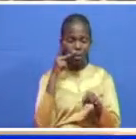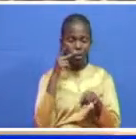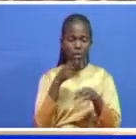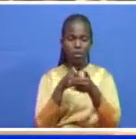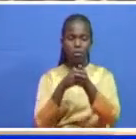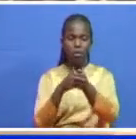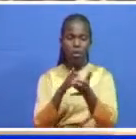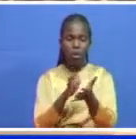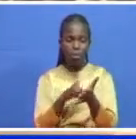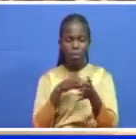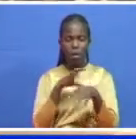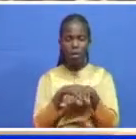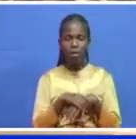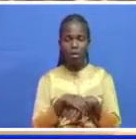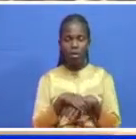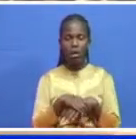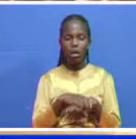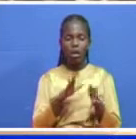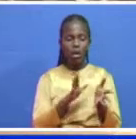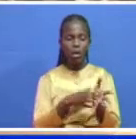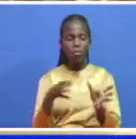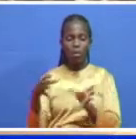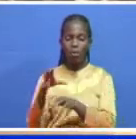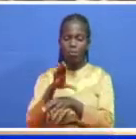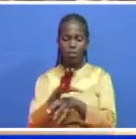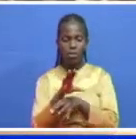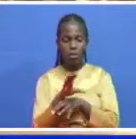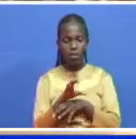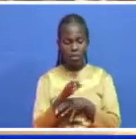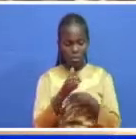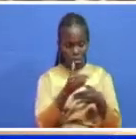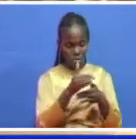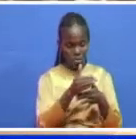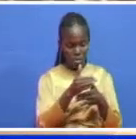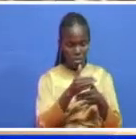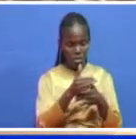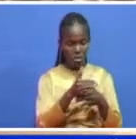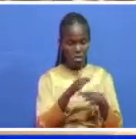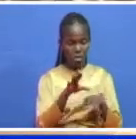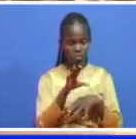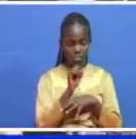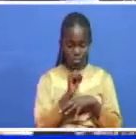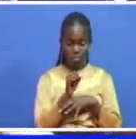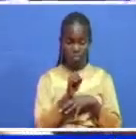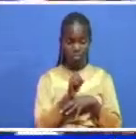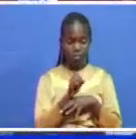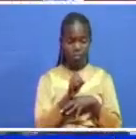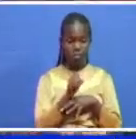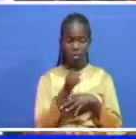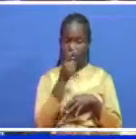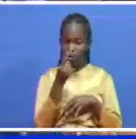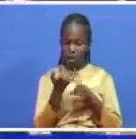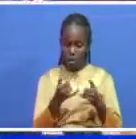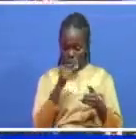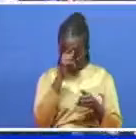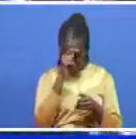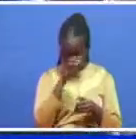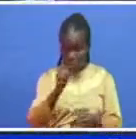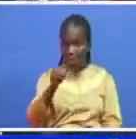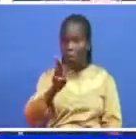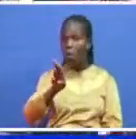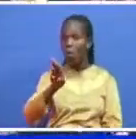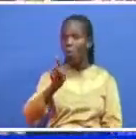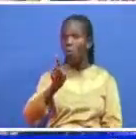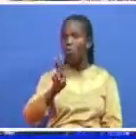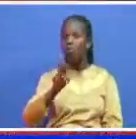ukamba ne wetie mbaya mukamba etina wake kisiasa na dawa kitumikini tunengo ndaya kwana na Dr. Makalimulu